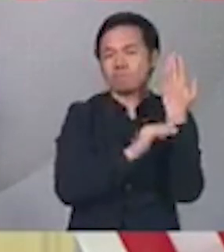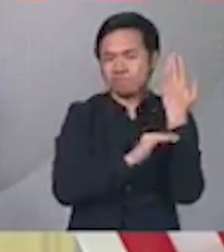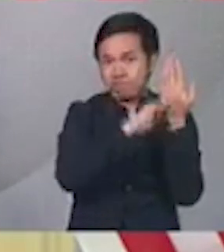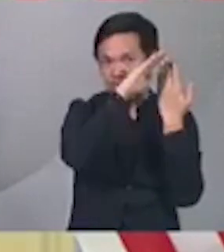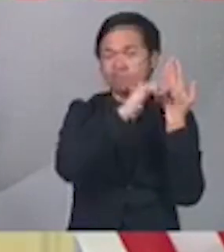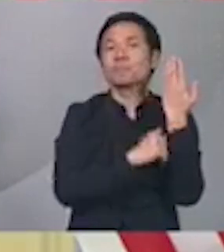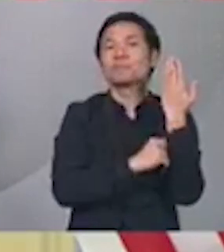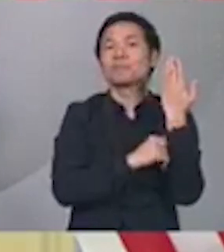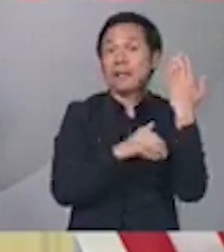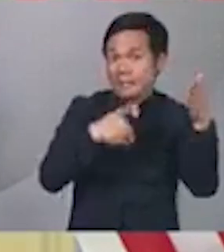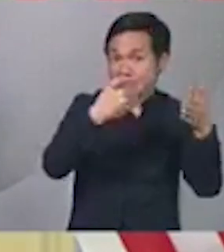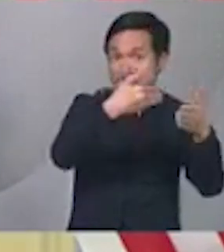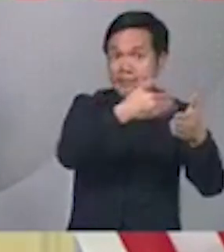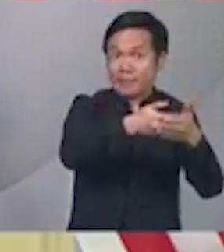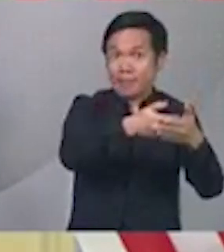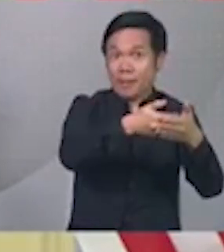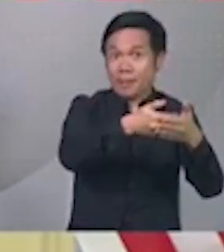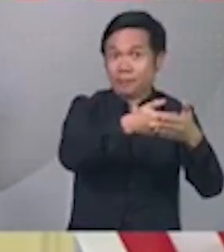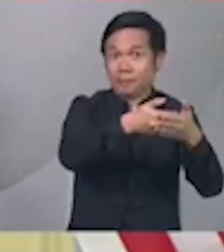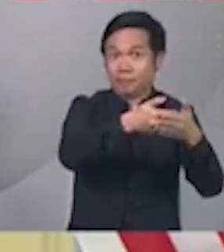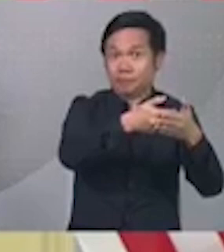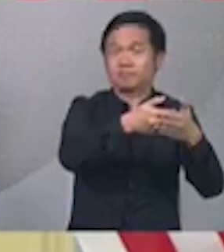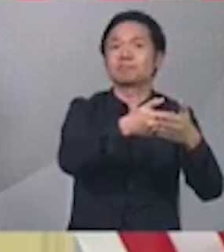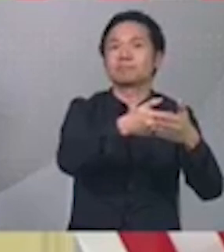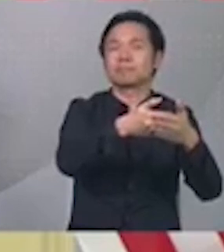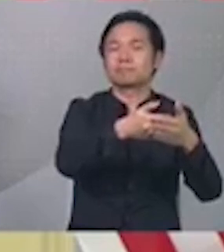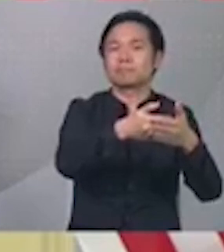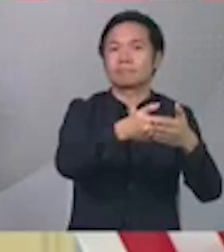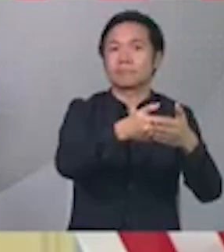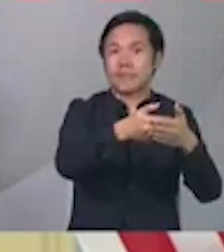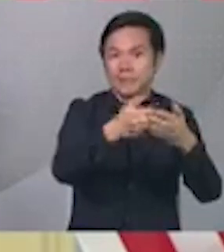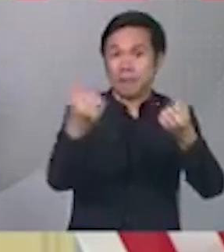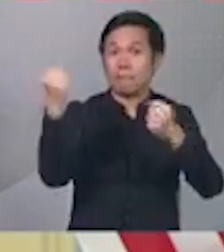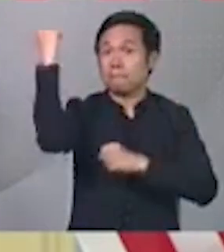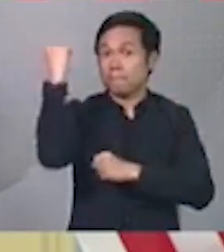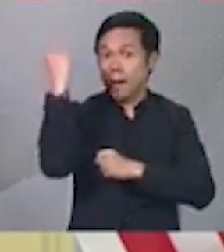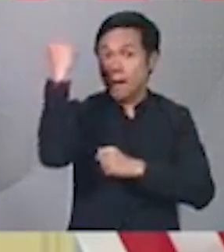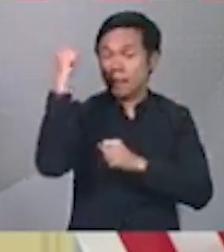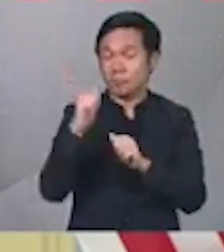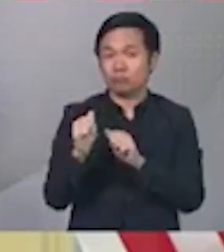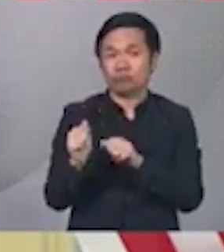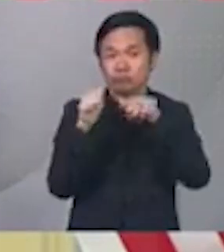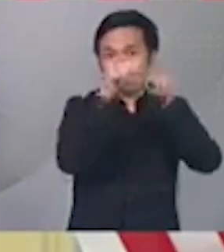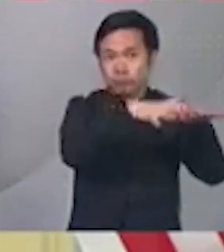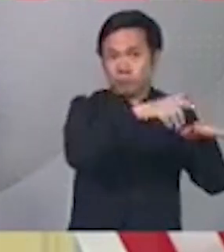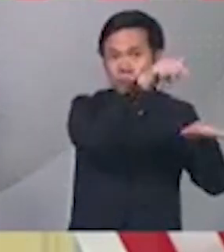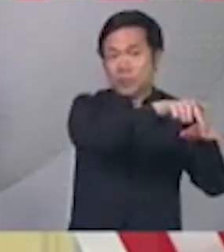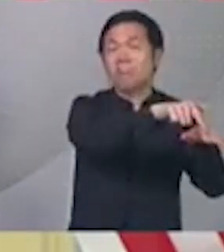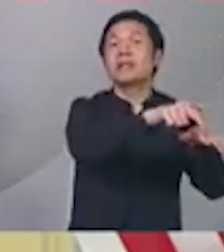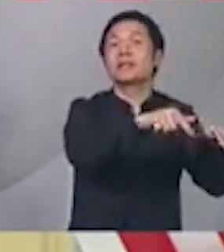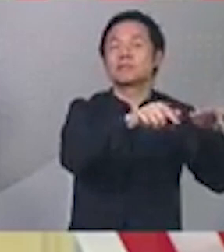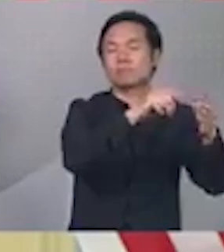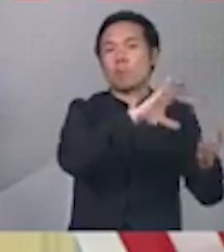selepas brecket di sampai ke Pedro offline yaitu Balai Polis ataupun pejabat